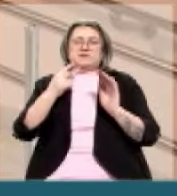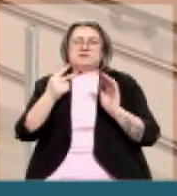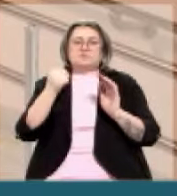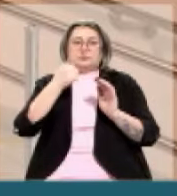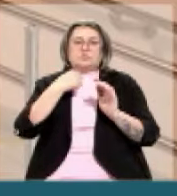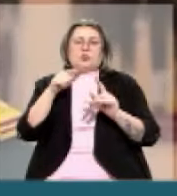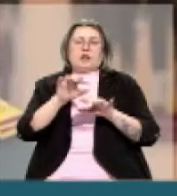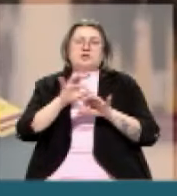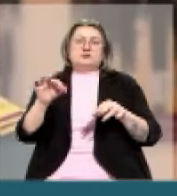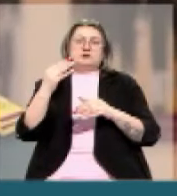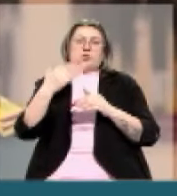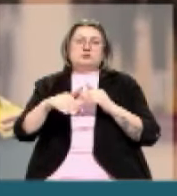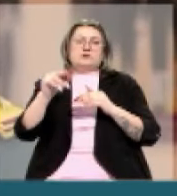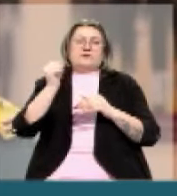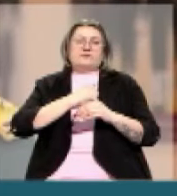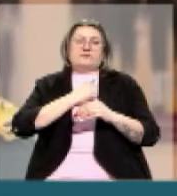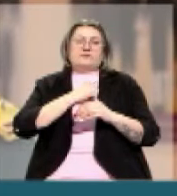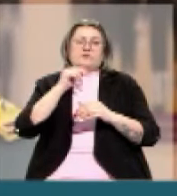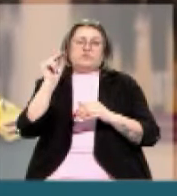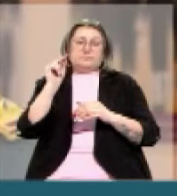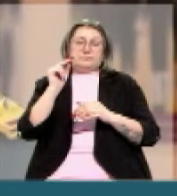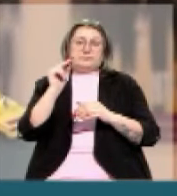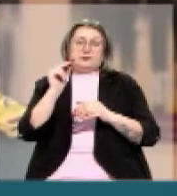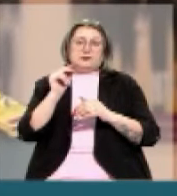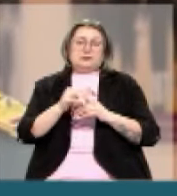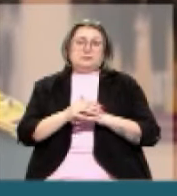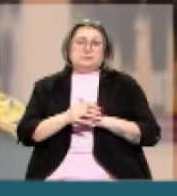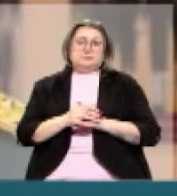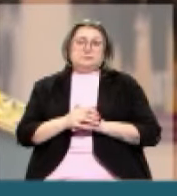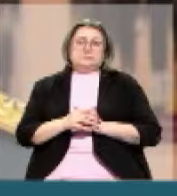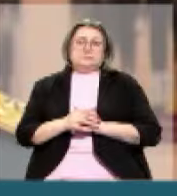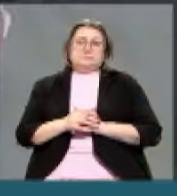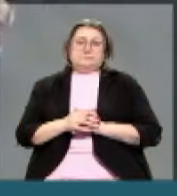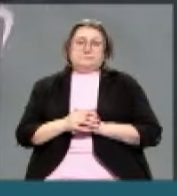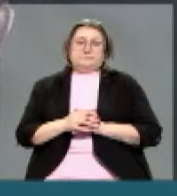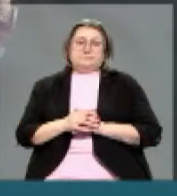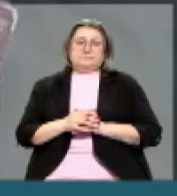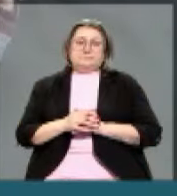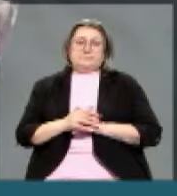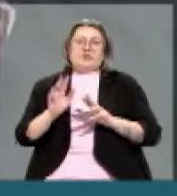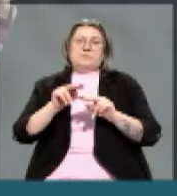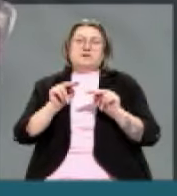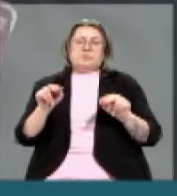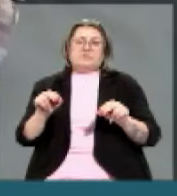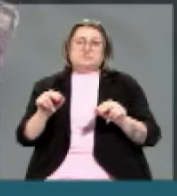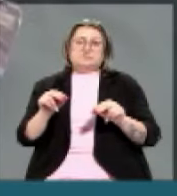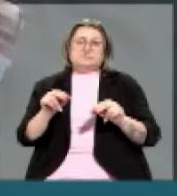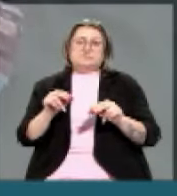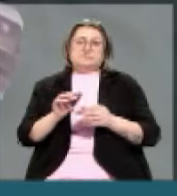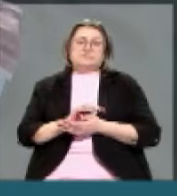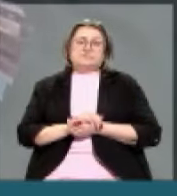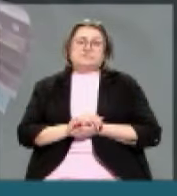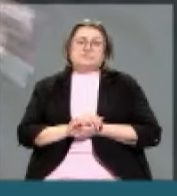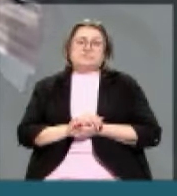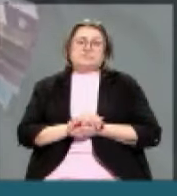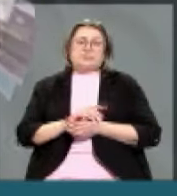әскери академияны үздік тәмамдаған. Ұлттық ұлан қатарында 5 жылға жуық қызмет етуде. Оның әр басқан қадамы да айтқан